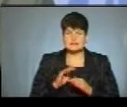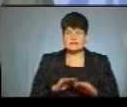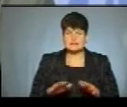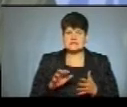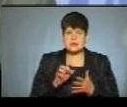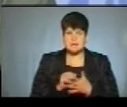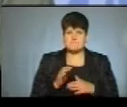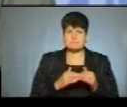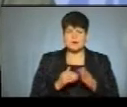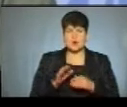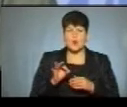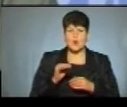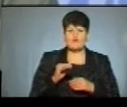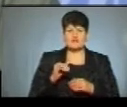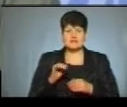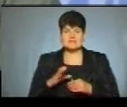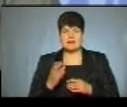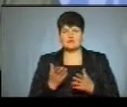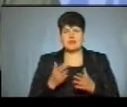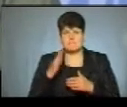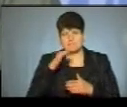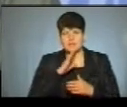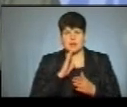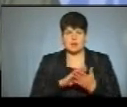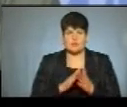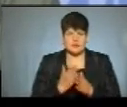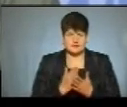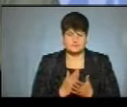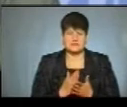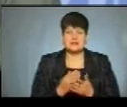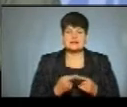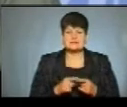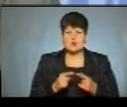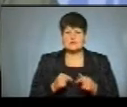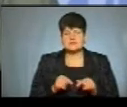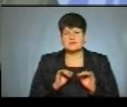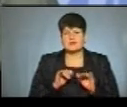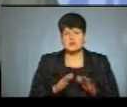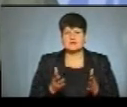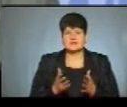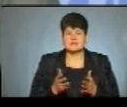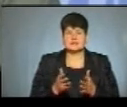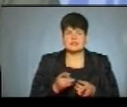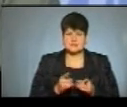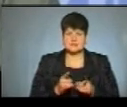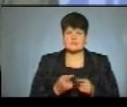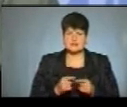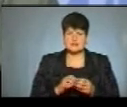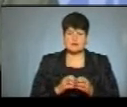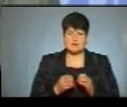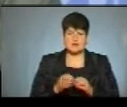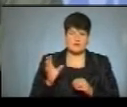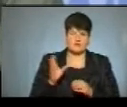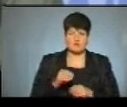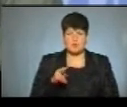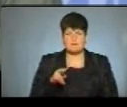займаються практично по офісах або де батьки домовляються. Це такі от організаційні речі, які і насправді і це проблема насправді всього пласту.